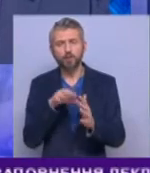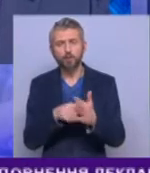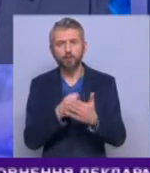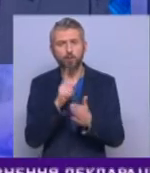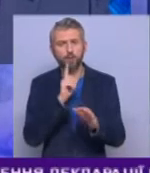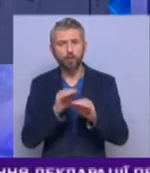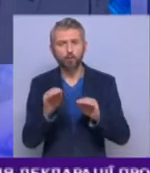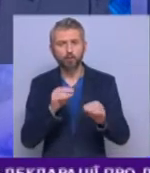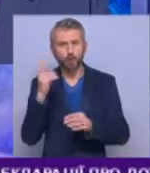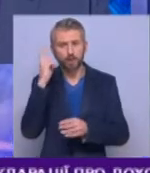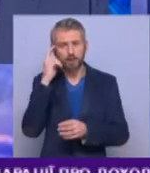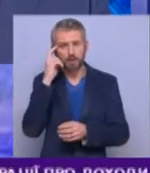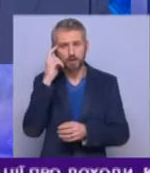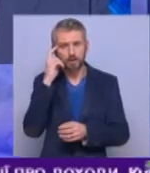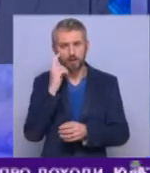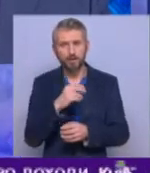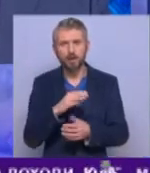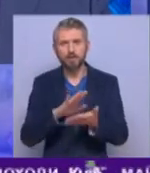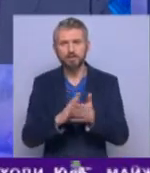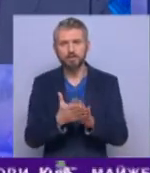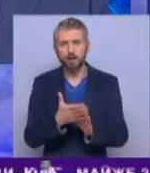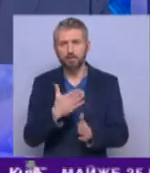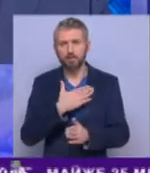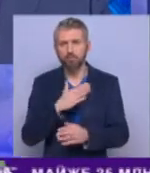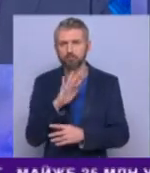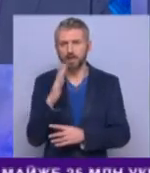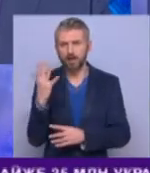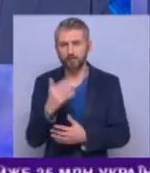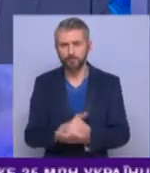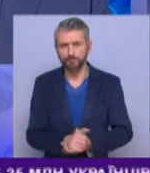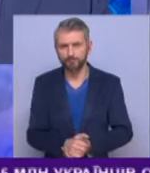благоустрою Києва стан наших дерев?